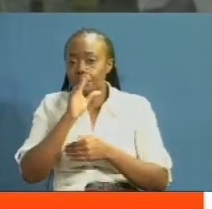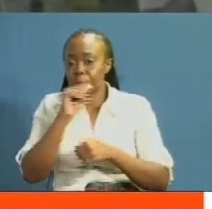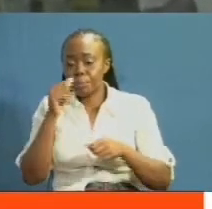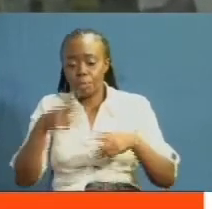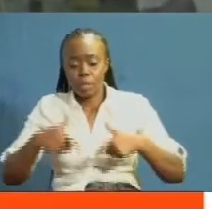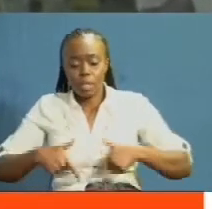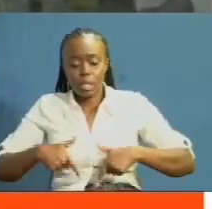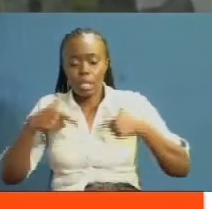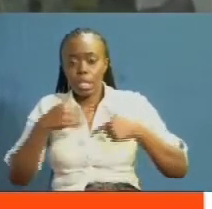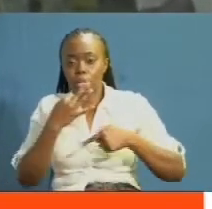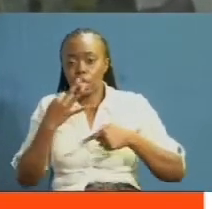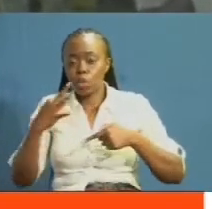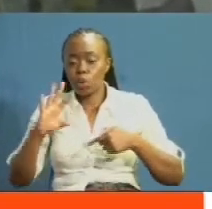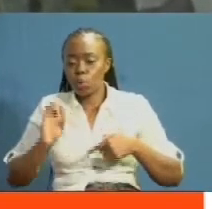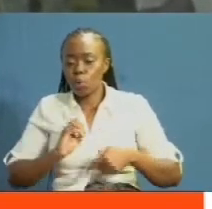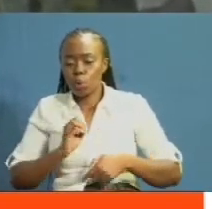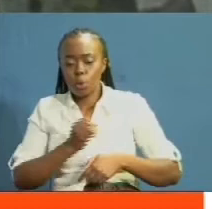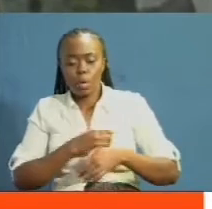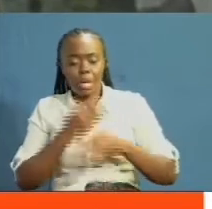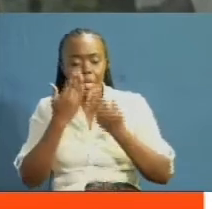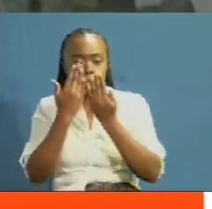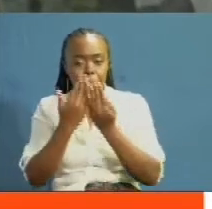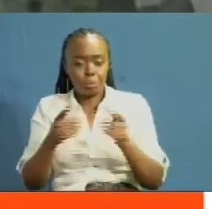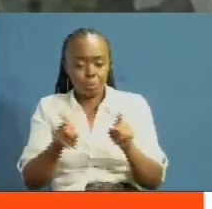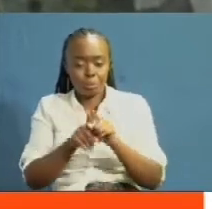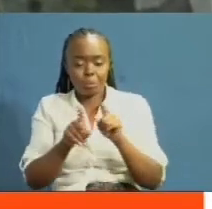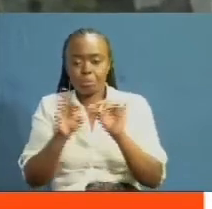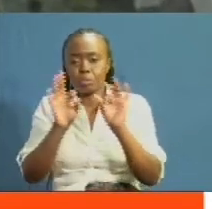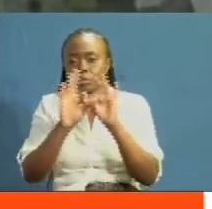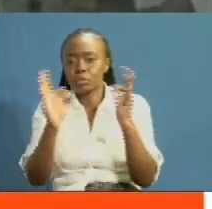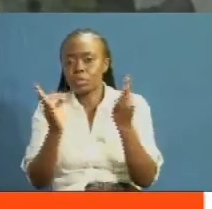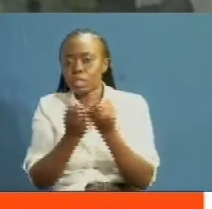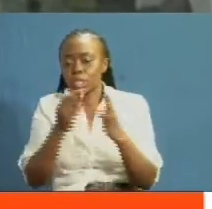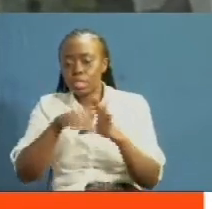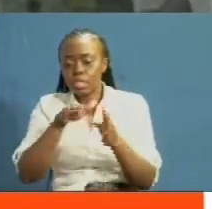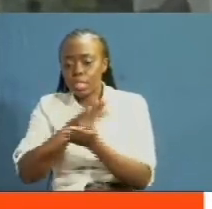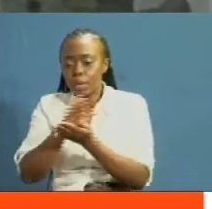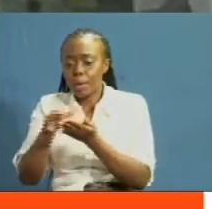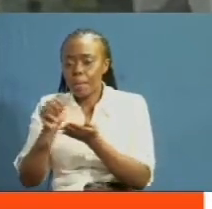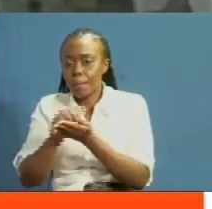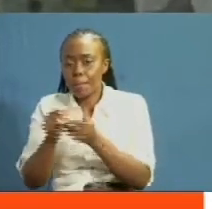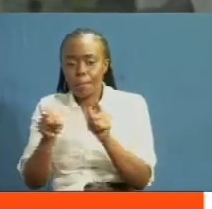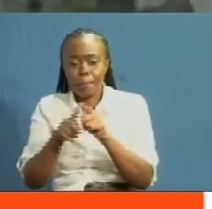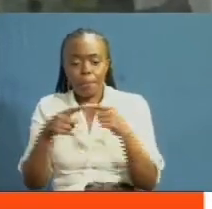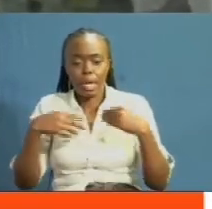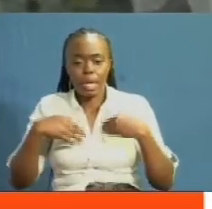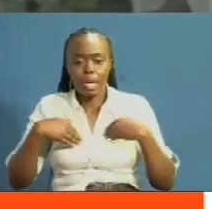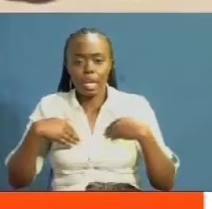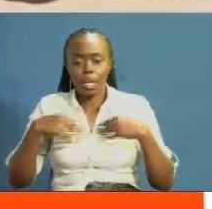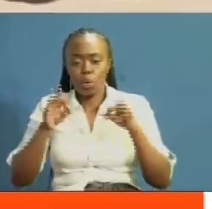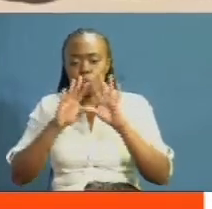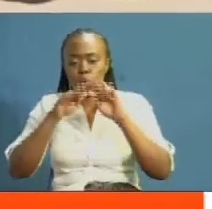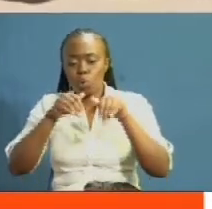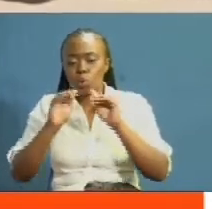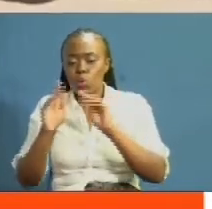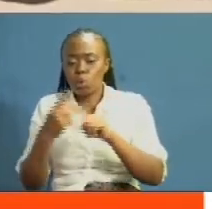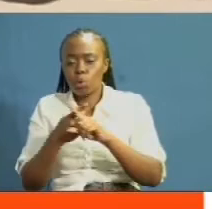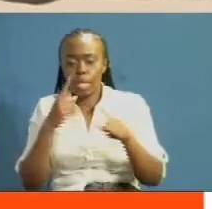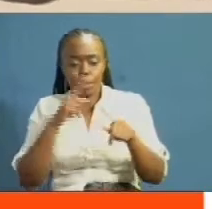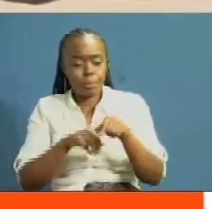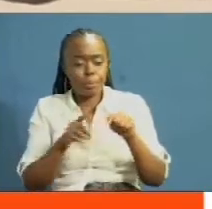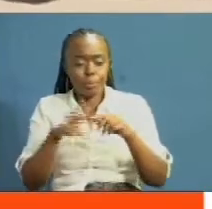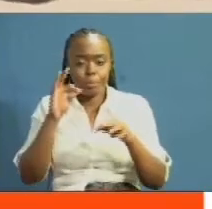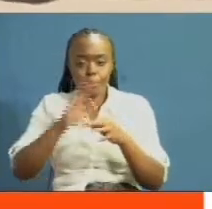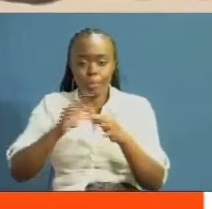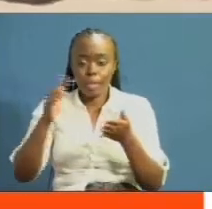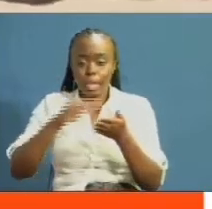maisha ya vijana wetu na familia katika sehemu hizi wamekuwa kiomboleza kwa muda mrefu. Kinyanjui added that